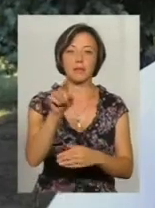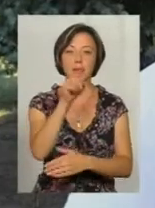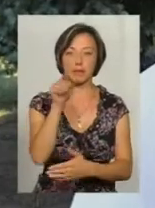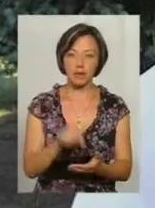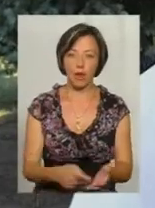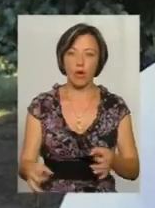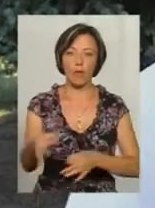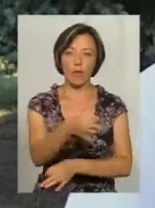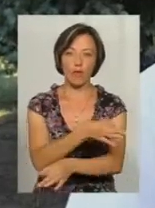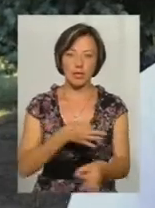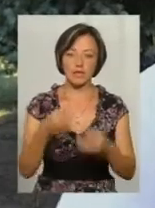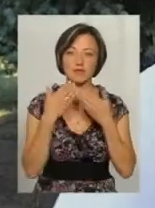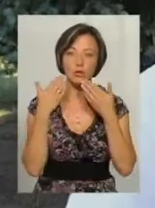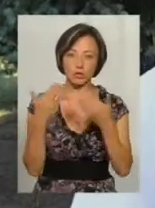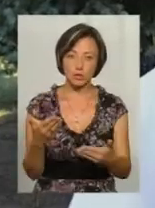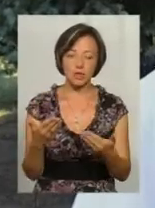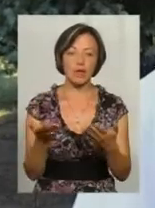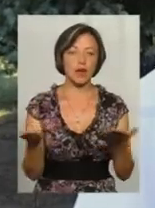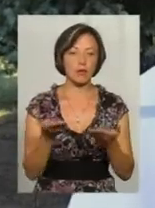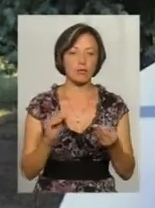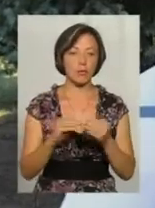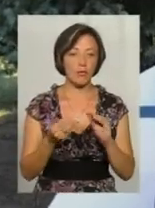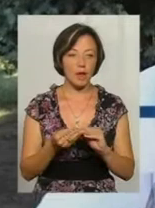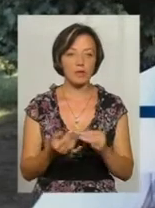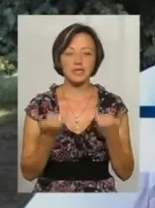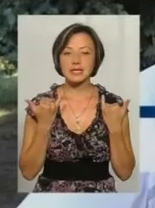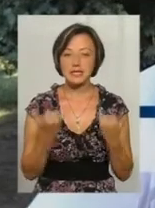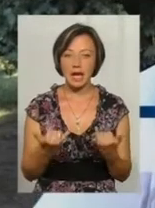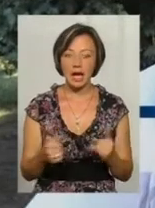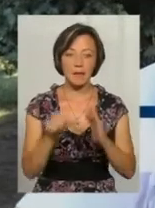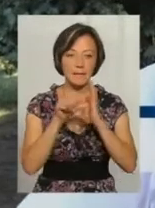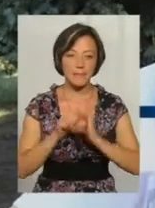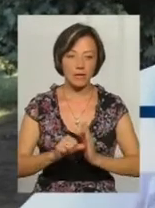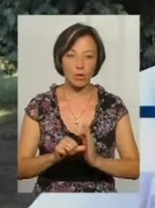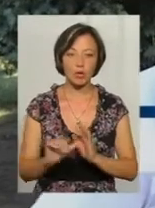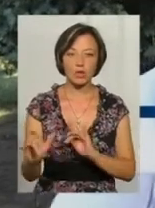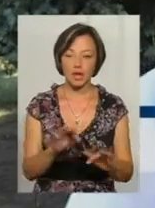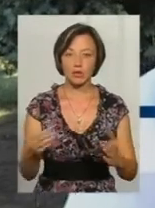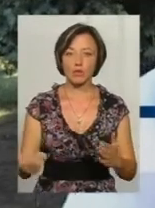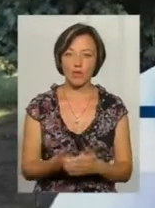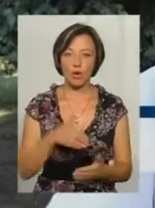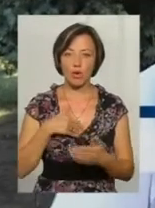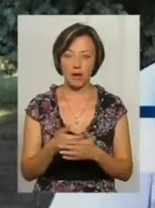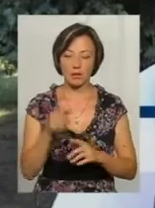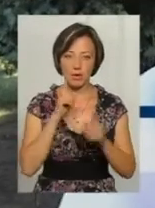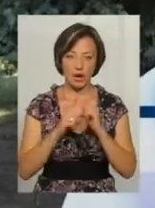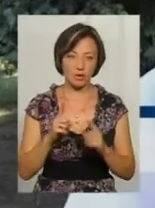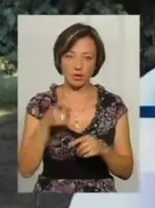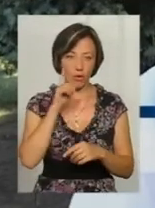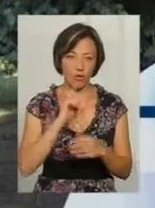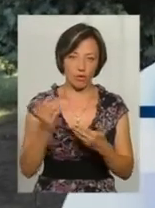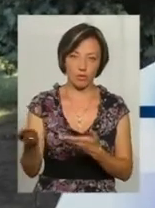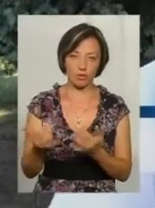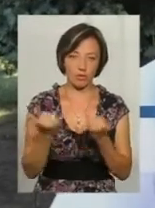питання, обговорити, звернутись, підняти якусь проблему. Зараз півроку діяльності нової громадської ради, яка дуже комфортна в